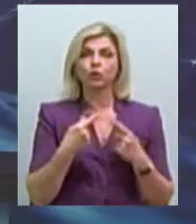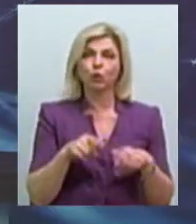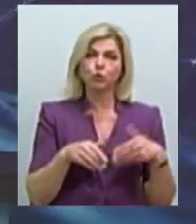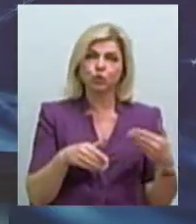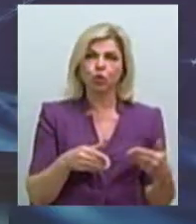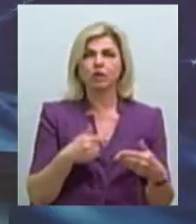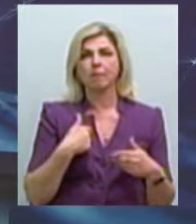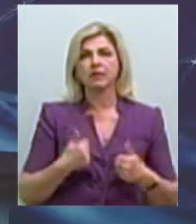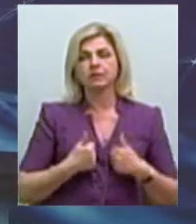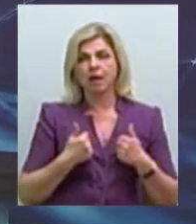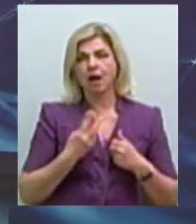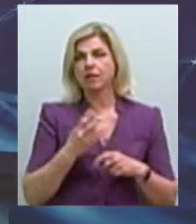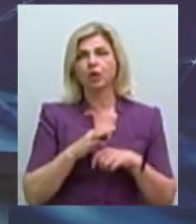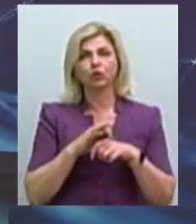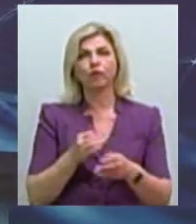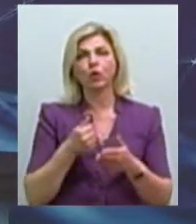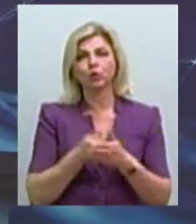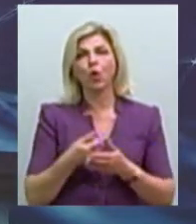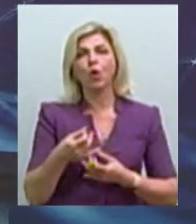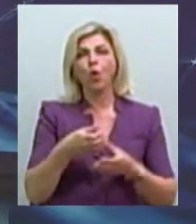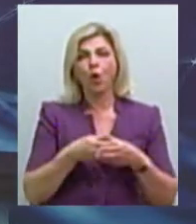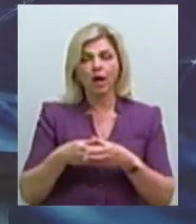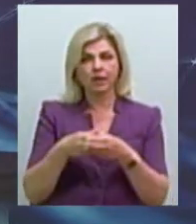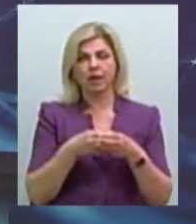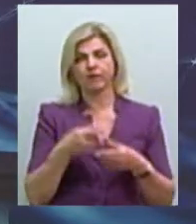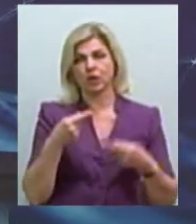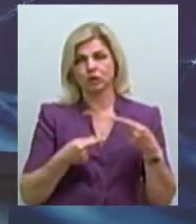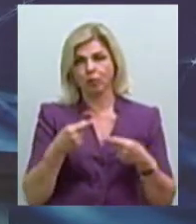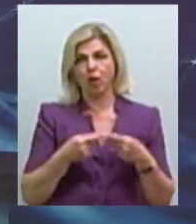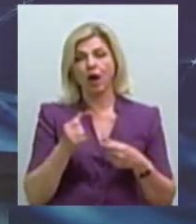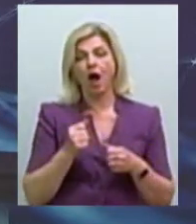доводити до колективних трудових спорів, а вирішувати ще на